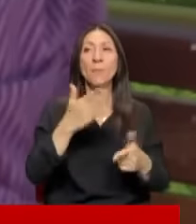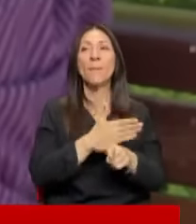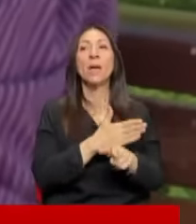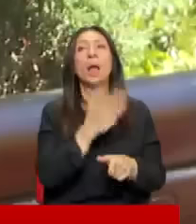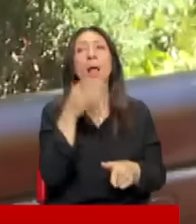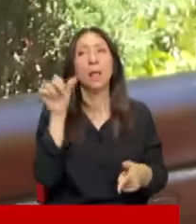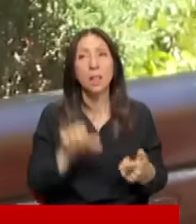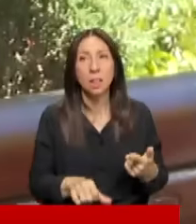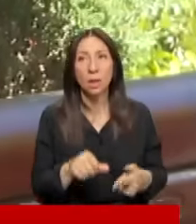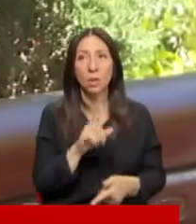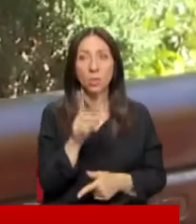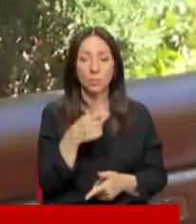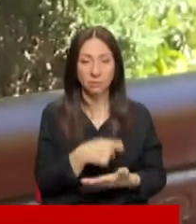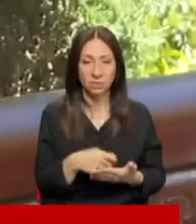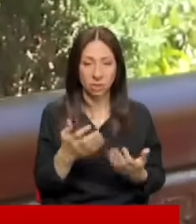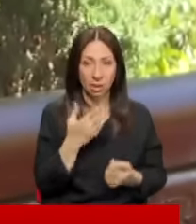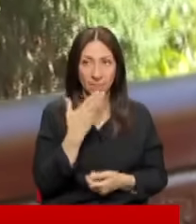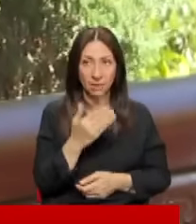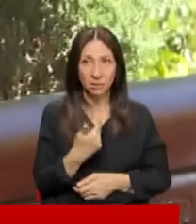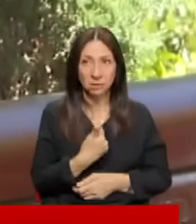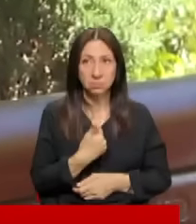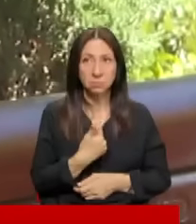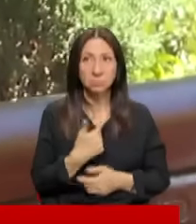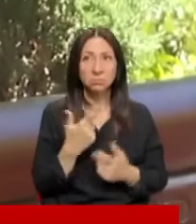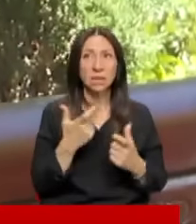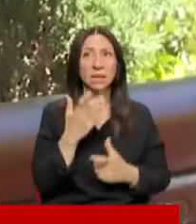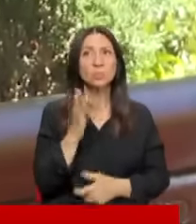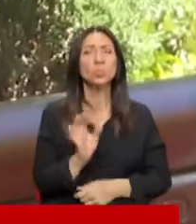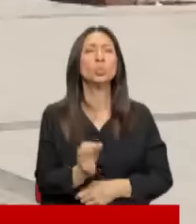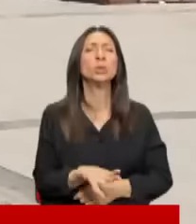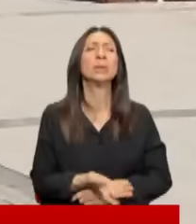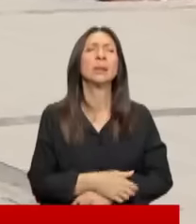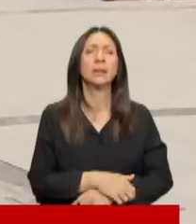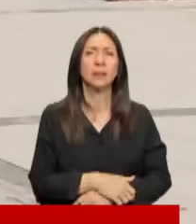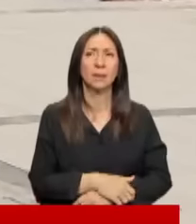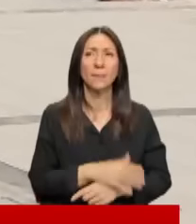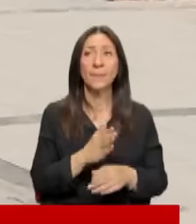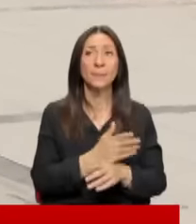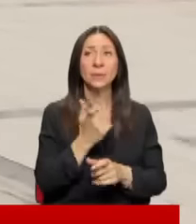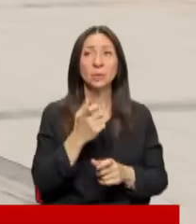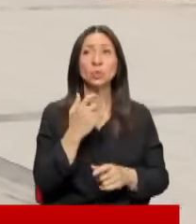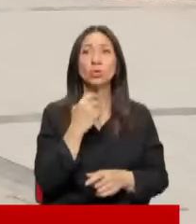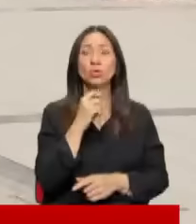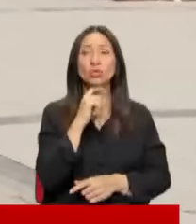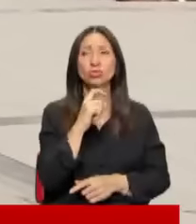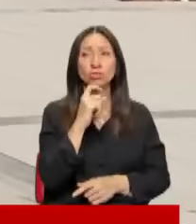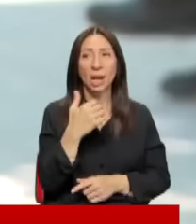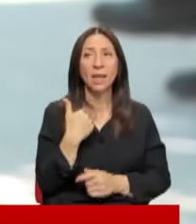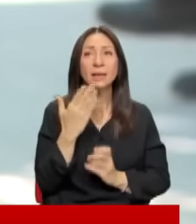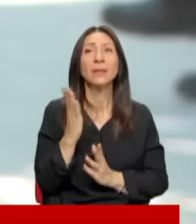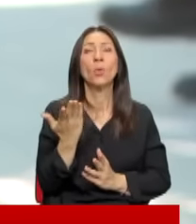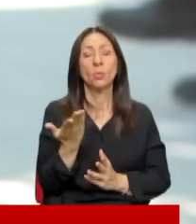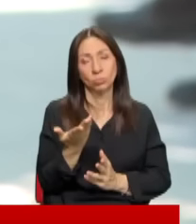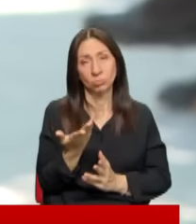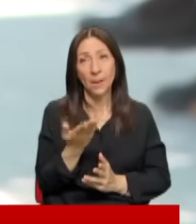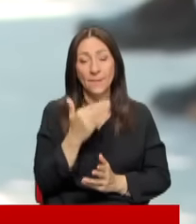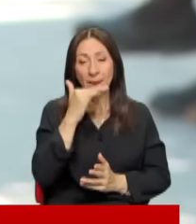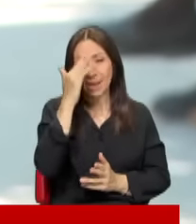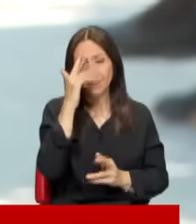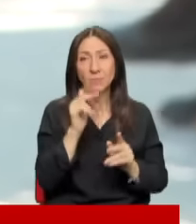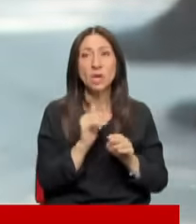memleketine gidebildi. 10 bin lira maaş alan emekliyiz. Bir yere gitmek mümkün değil zaten. Memleket neresi? Tunceli. Gideceğim, gidemiyorum. Bayramı bayram